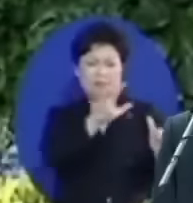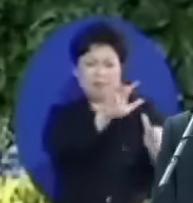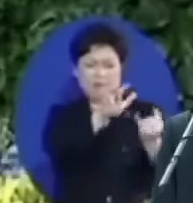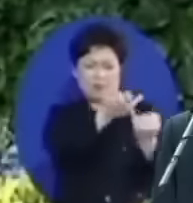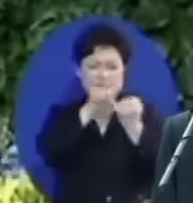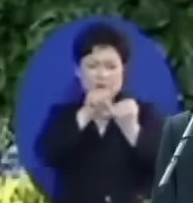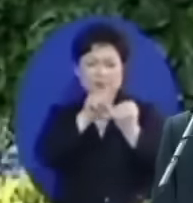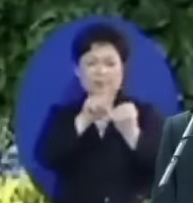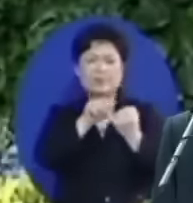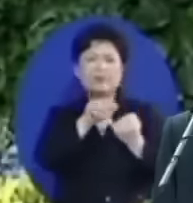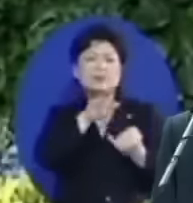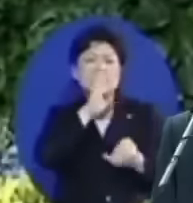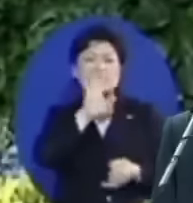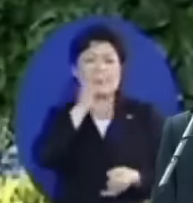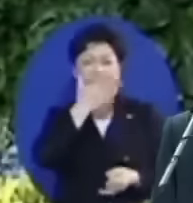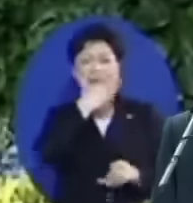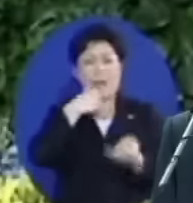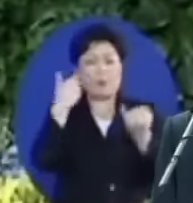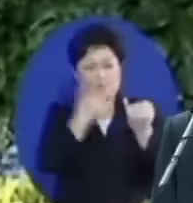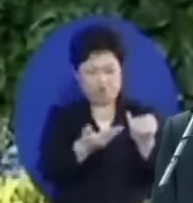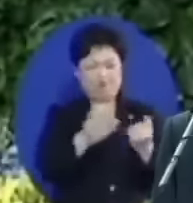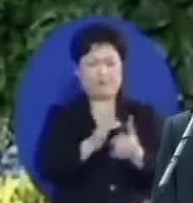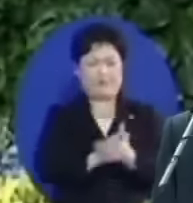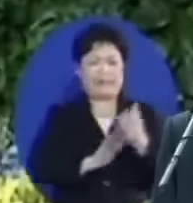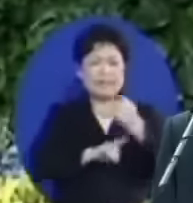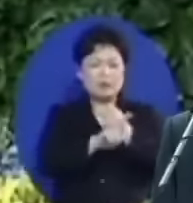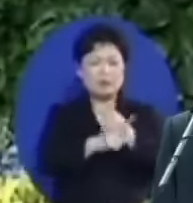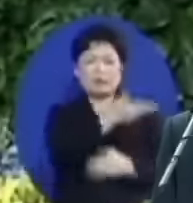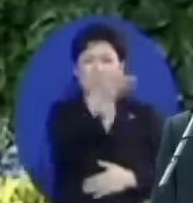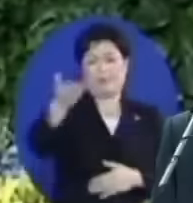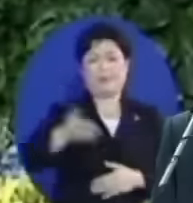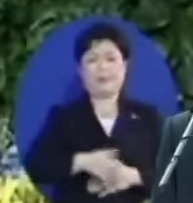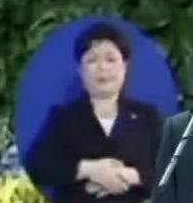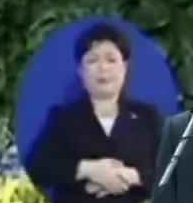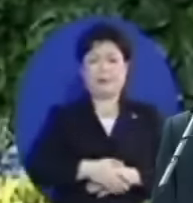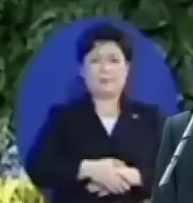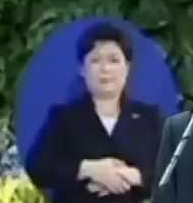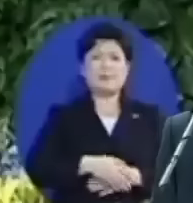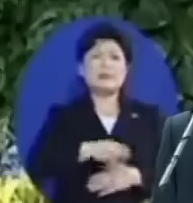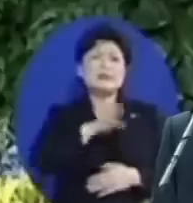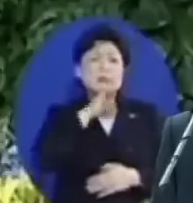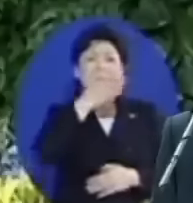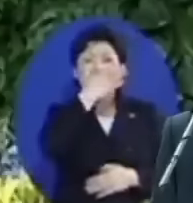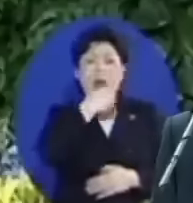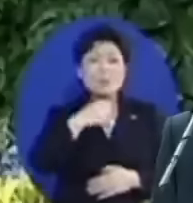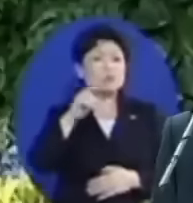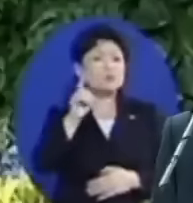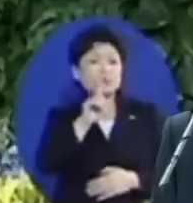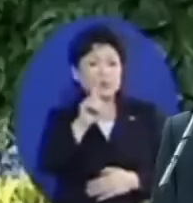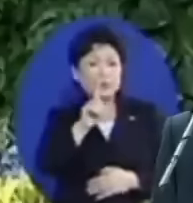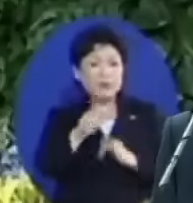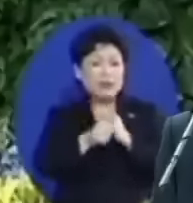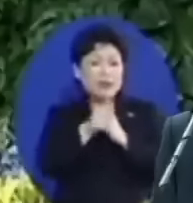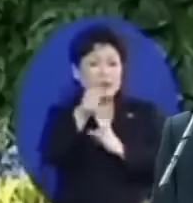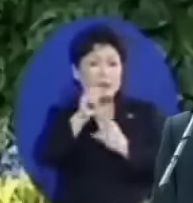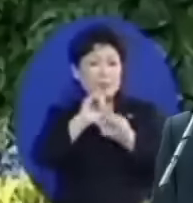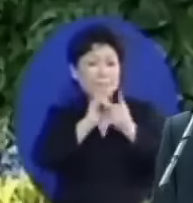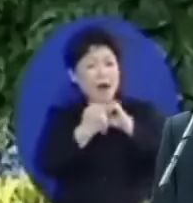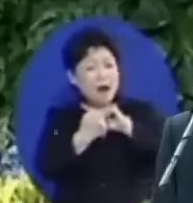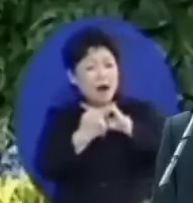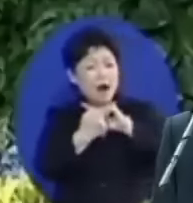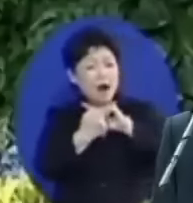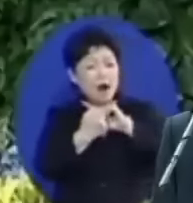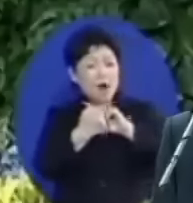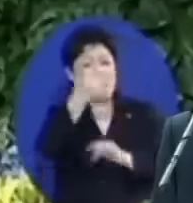건져내어서 그에게 참된 행복을 주신 것입니다. 여러분, 참된 행복이라는 것은 남편을 바꾼다고 오는 것도